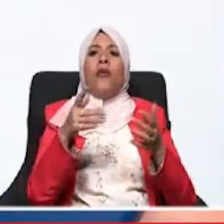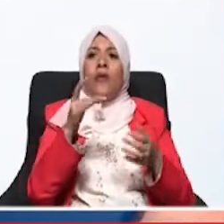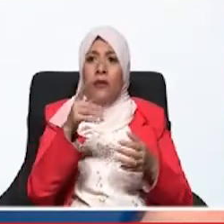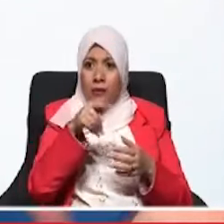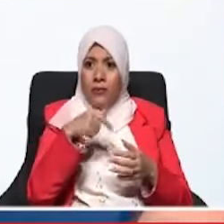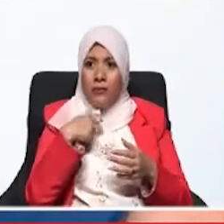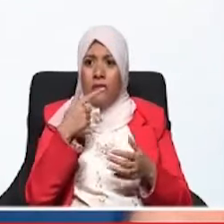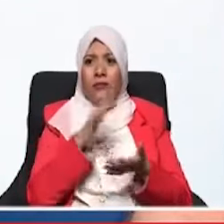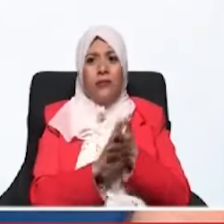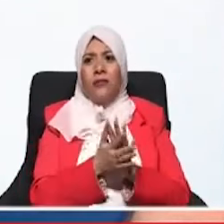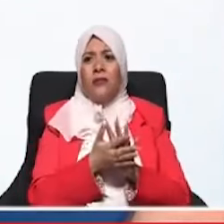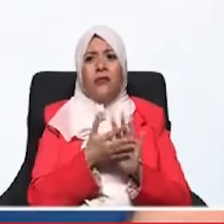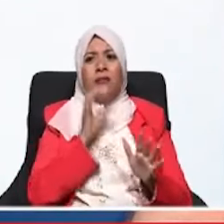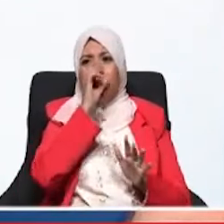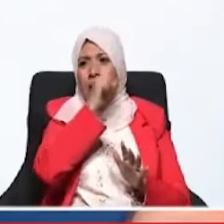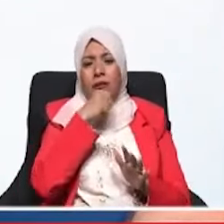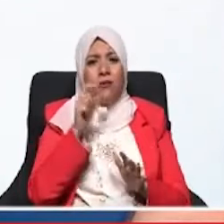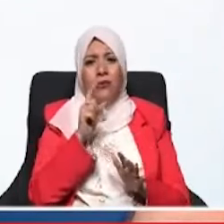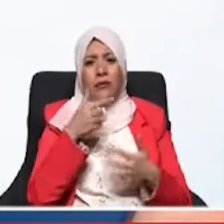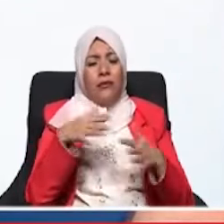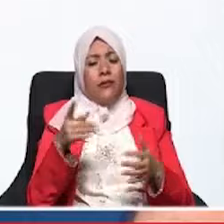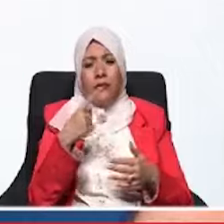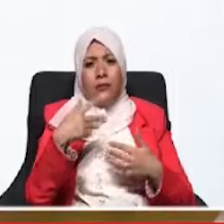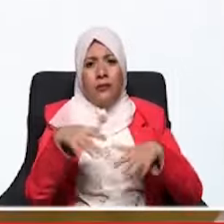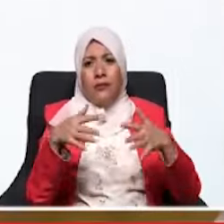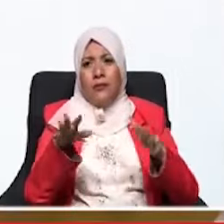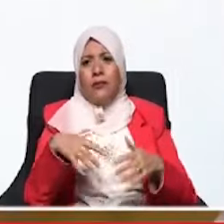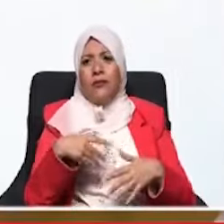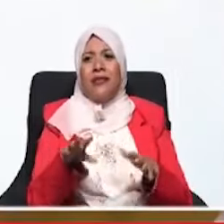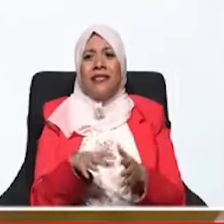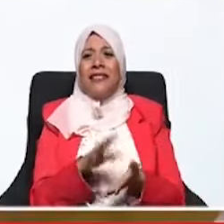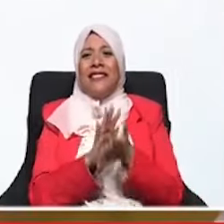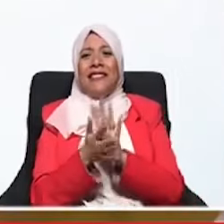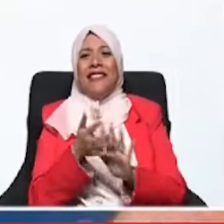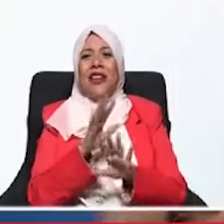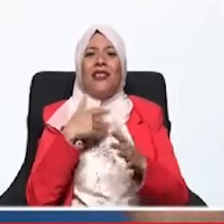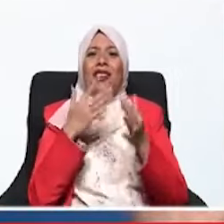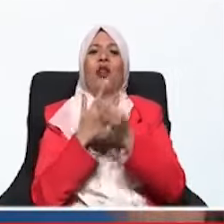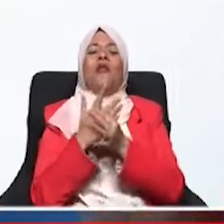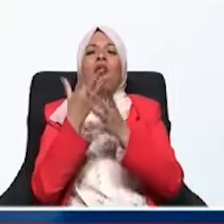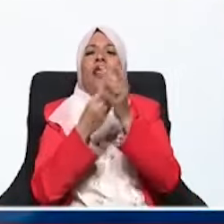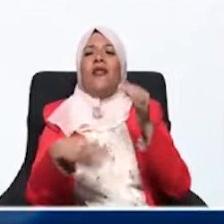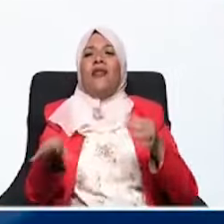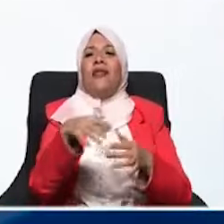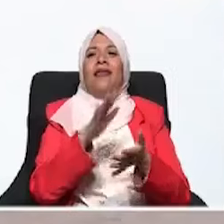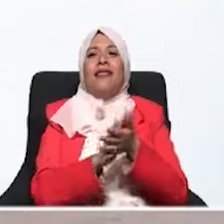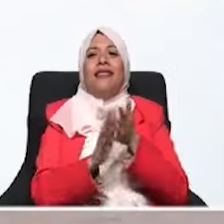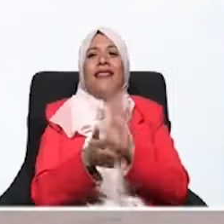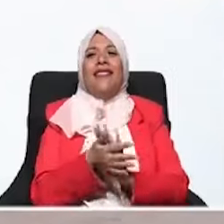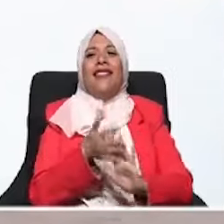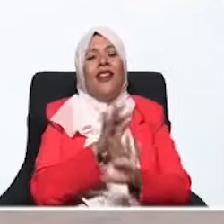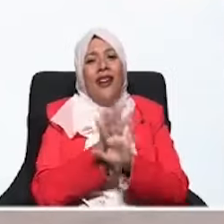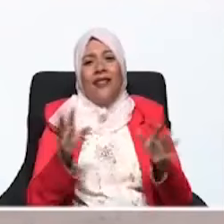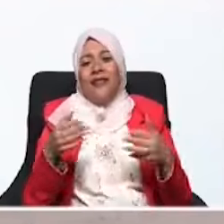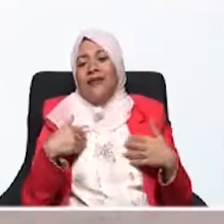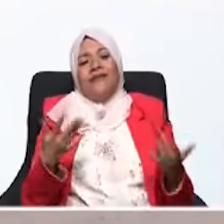اليومين دول ما انا ما عنديش حاجه اخبيها يا دكتور انا خ خلاص يعني خلاص اتجوزنا وخلفنا خلاص اتجوزت